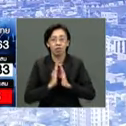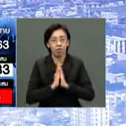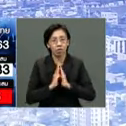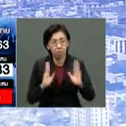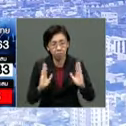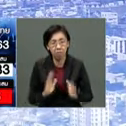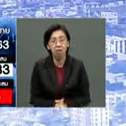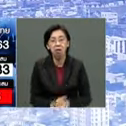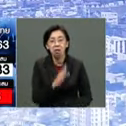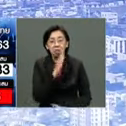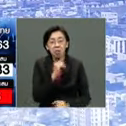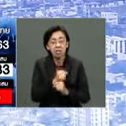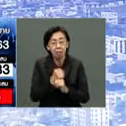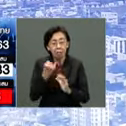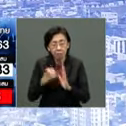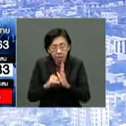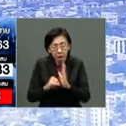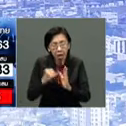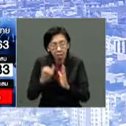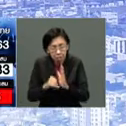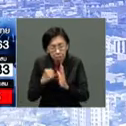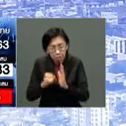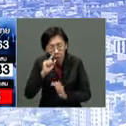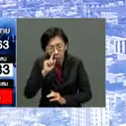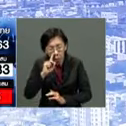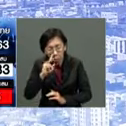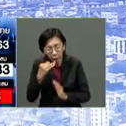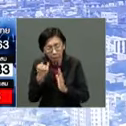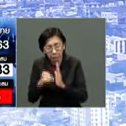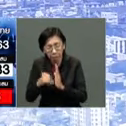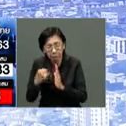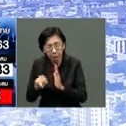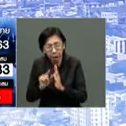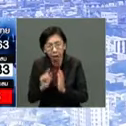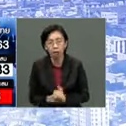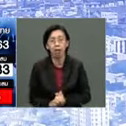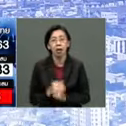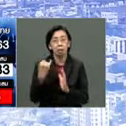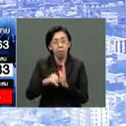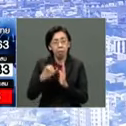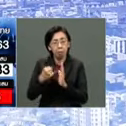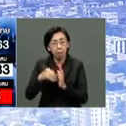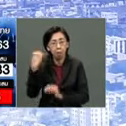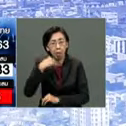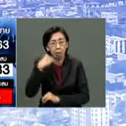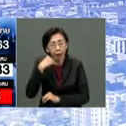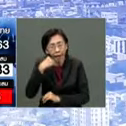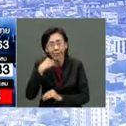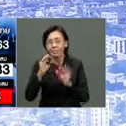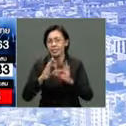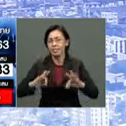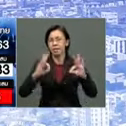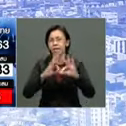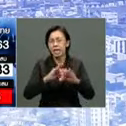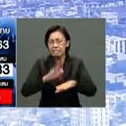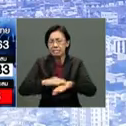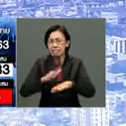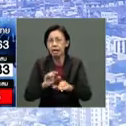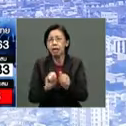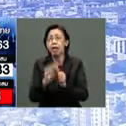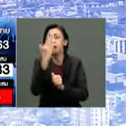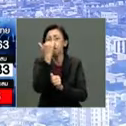แต่ถ้ายังมีการปฏิบัติซ้ำอยู่อีกทำตรงนี้ไม่ได้เพื่ออะไรครับก็เพื่อที่จะให้ท่านได้ปกป้องตัวเองเพราะท่านต้องดู